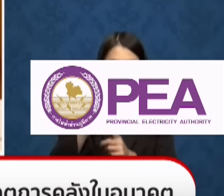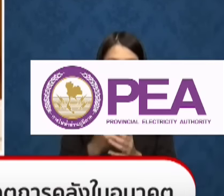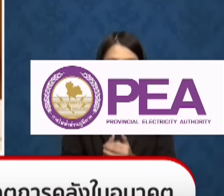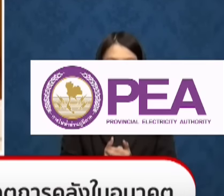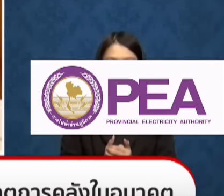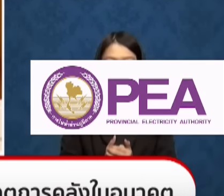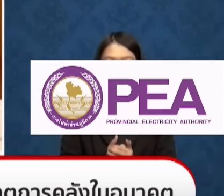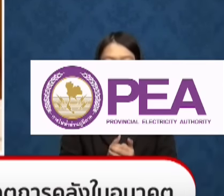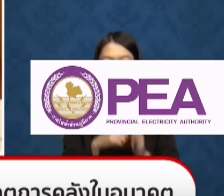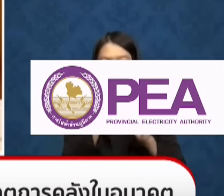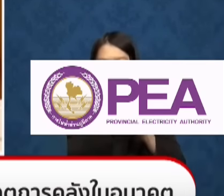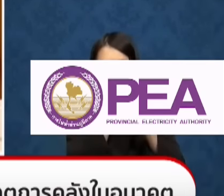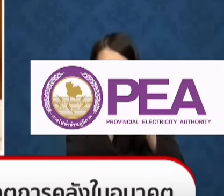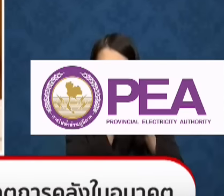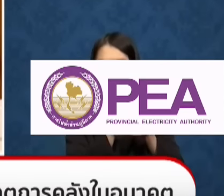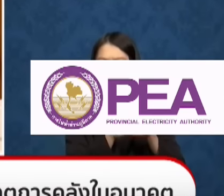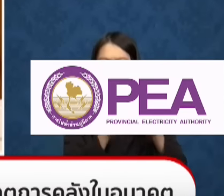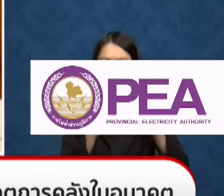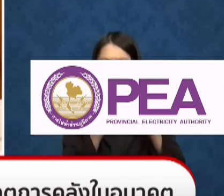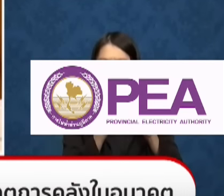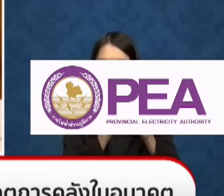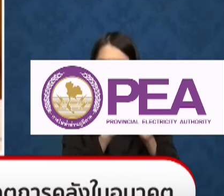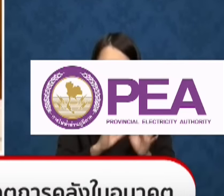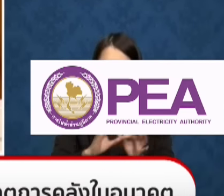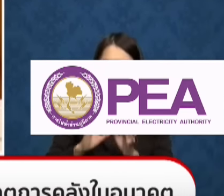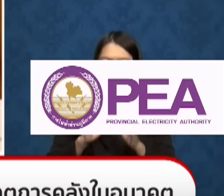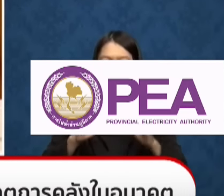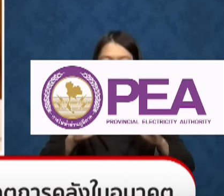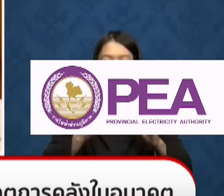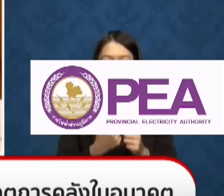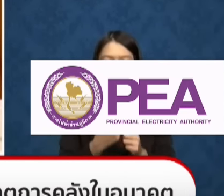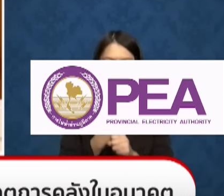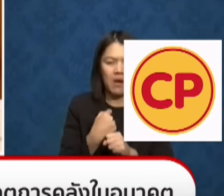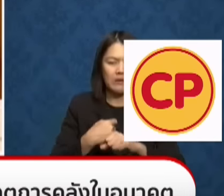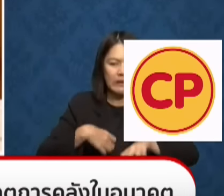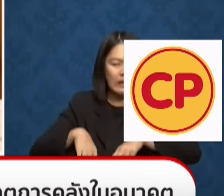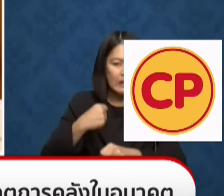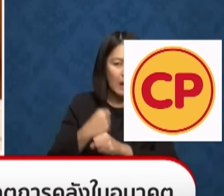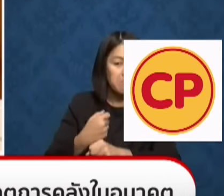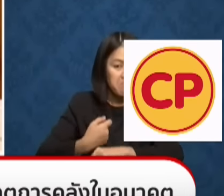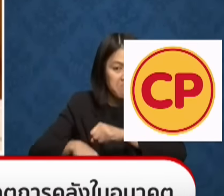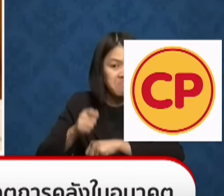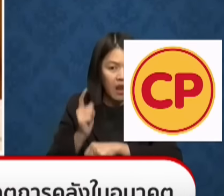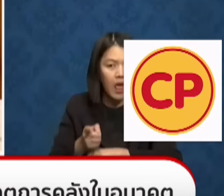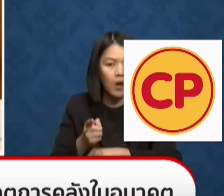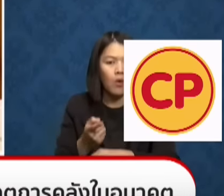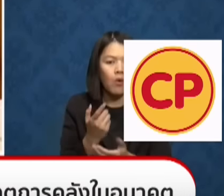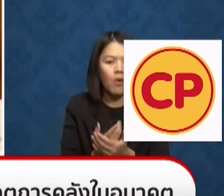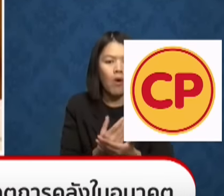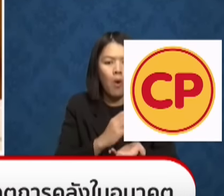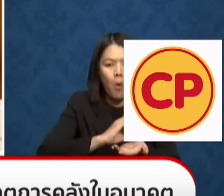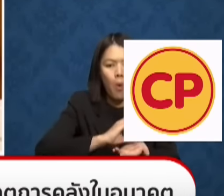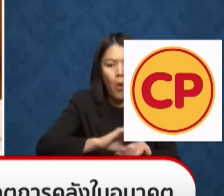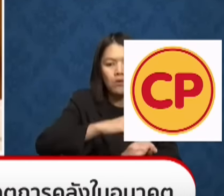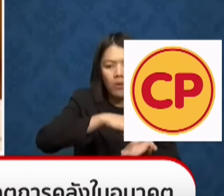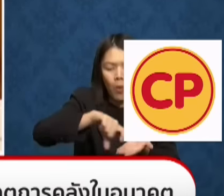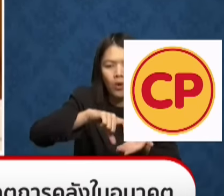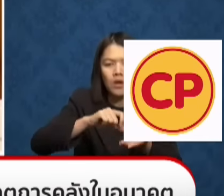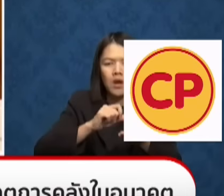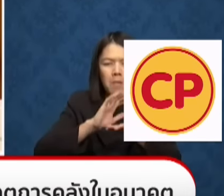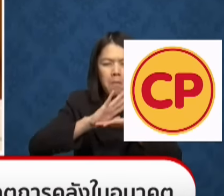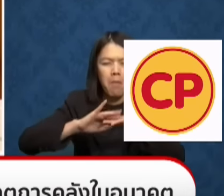รายการที่ไม่สอดคล้องกับสถานการณ์ปัจจุบันหรือที่ได้ดำเนินการไปแล้ว ดยใช้จ่ายจากการโอนเปลี่ยนแปลงงบประมาณหรือการป